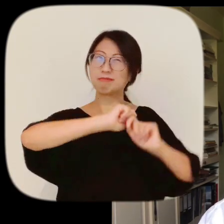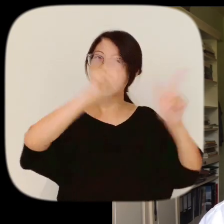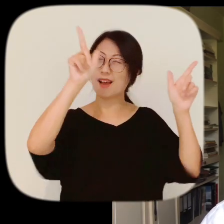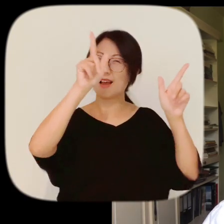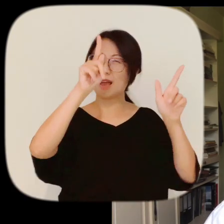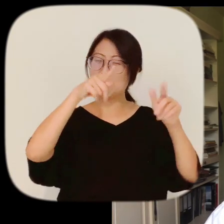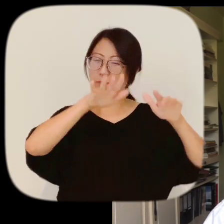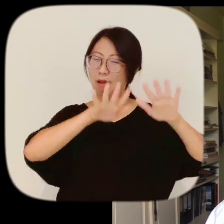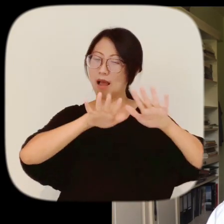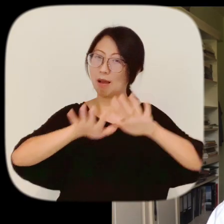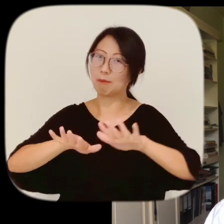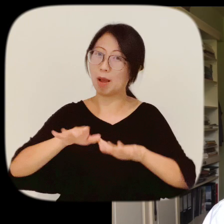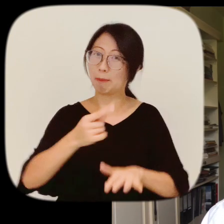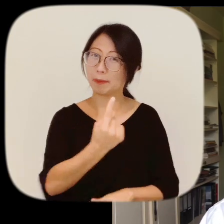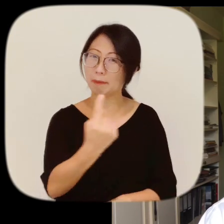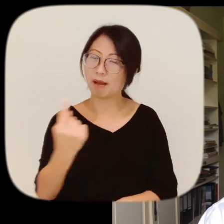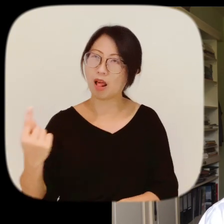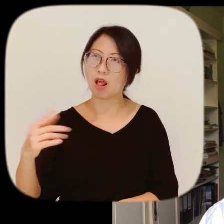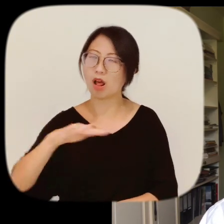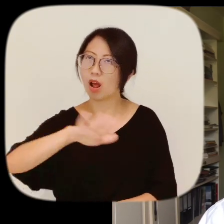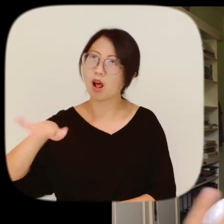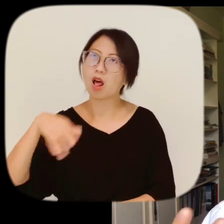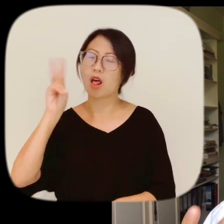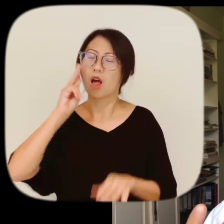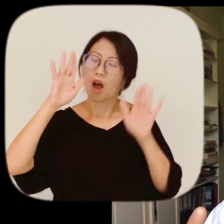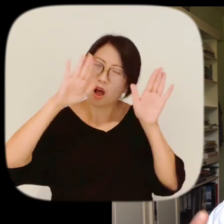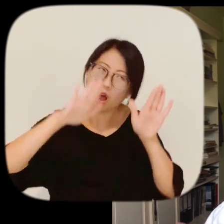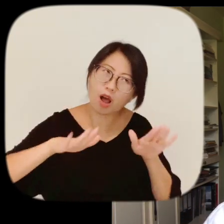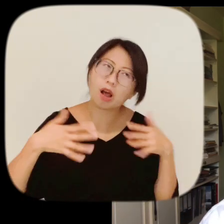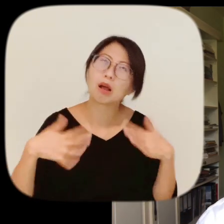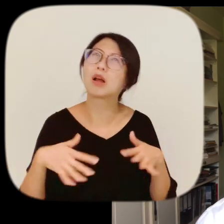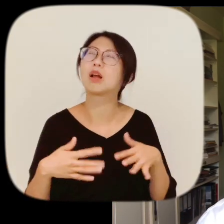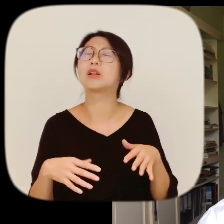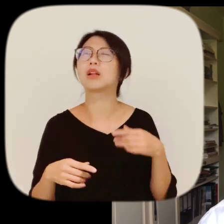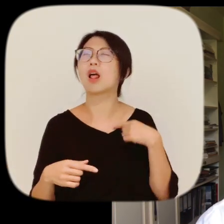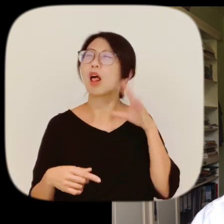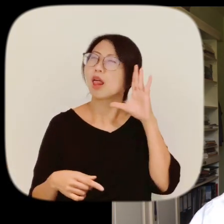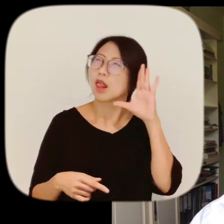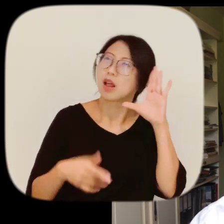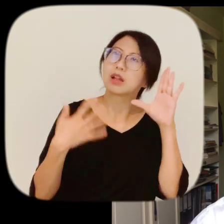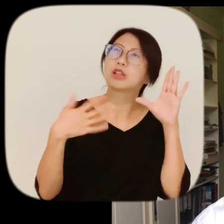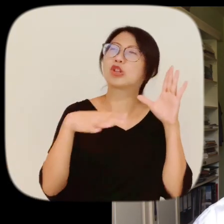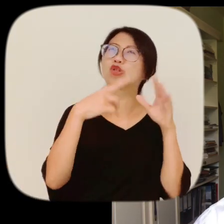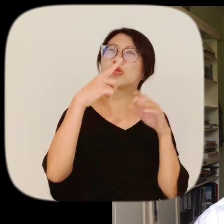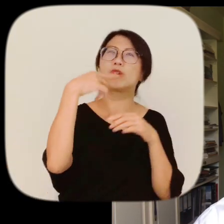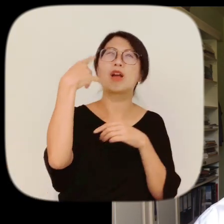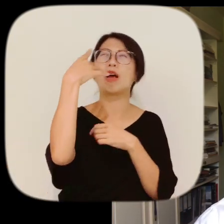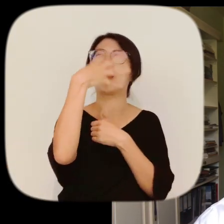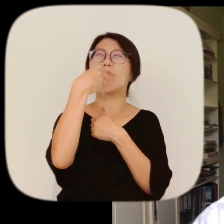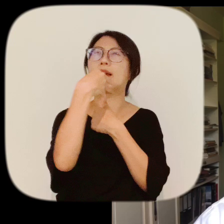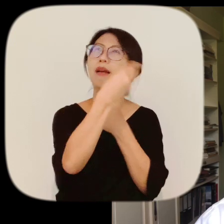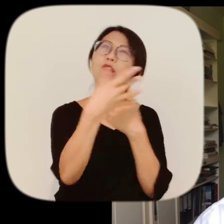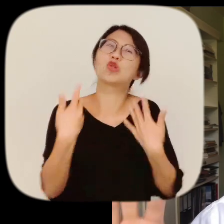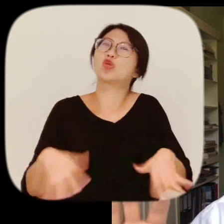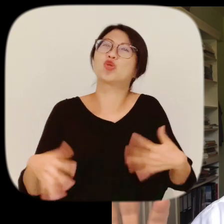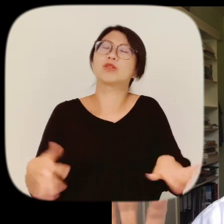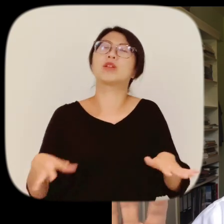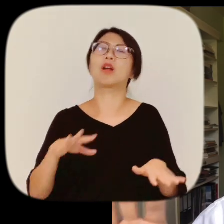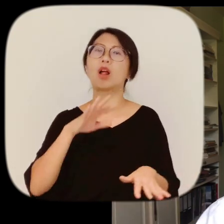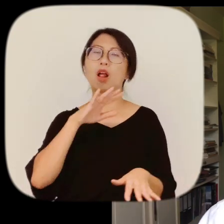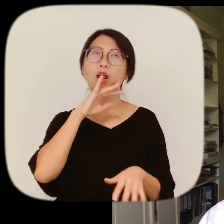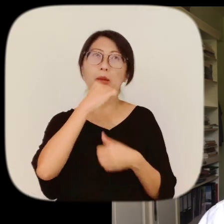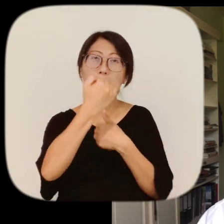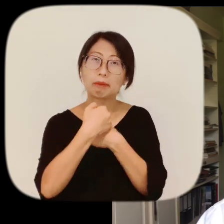不是真的好像这些当权者想象自己这么有能力真的可以客派了所有人呢人人都是